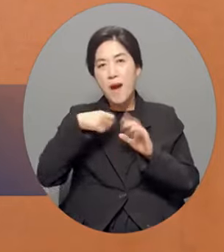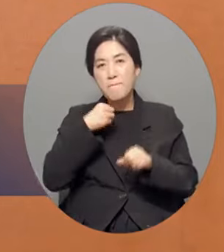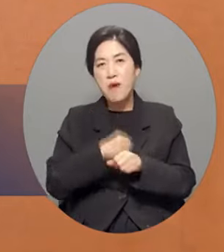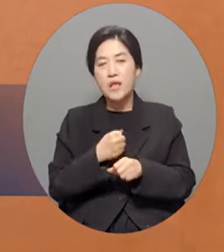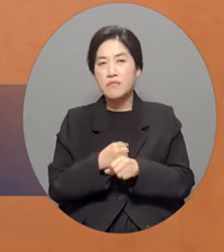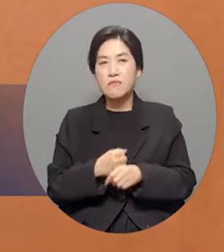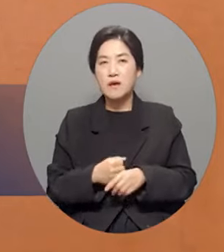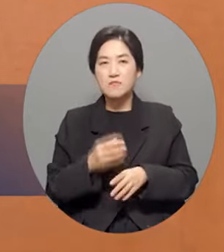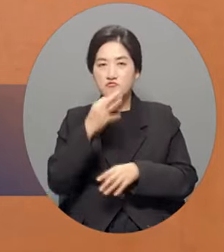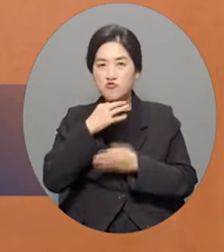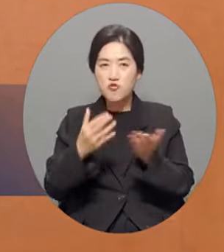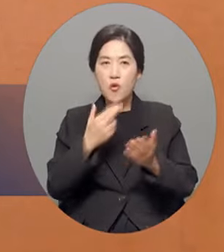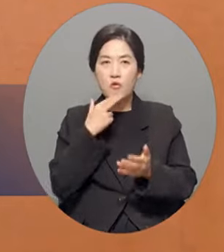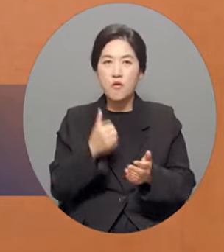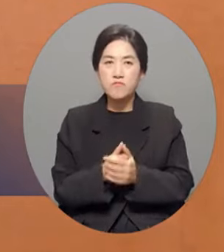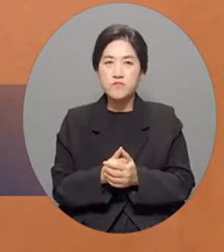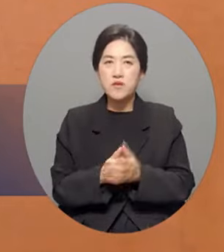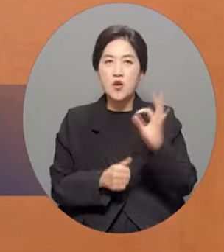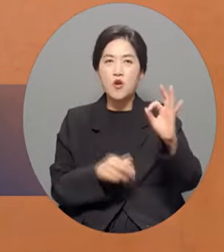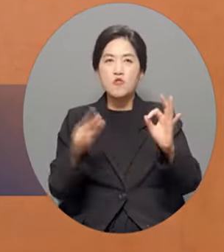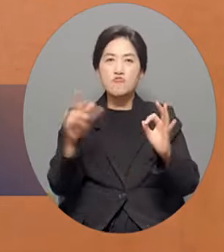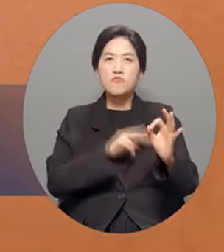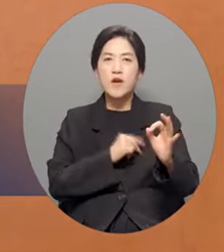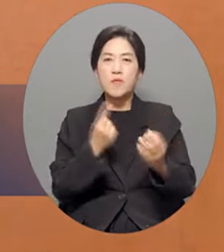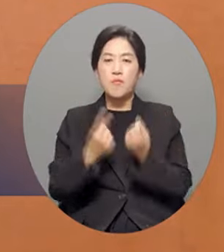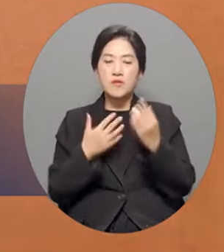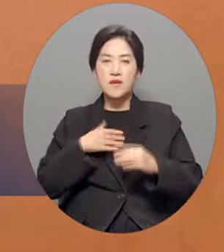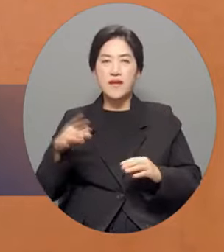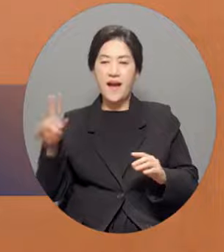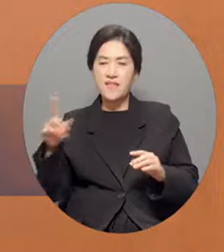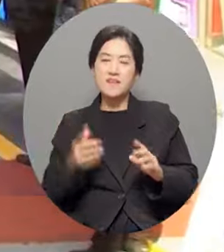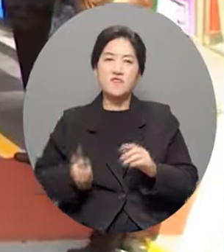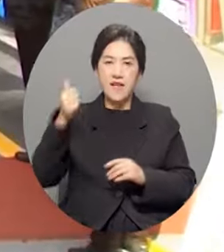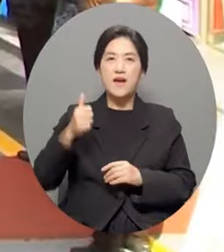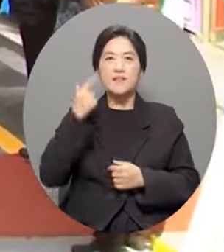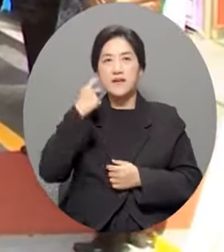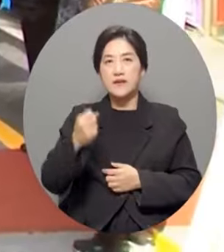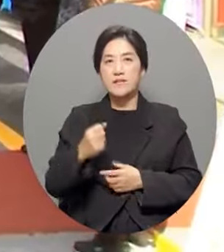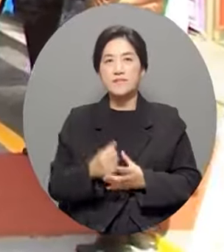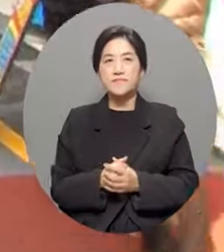축내는 10명 국회의원 이상의 역할을 할 수 있다.